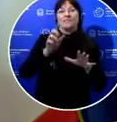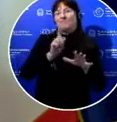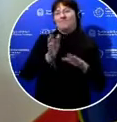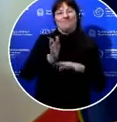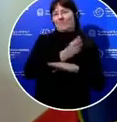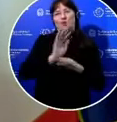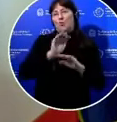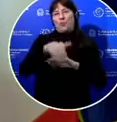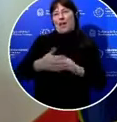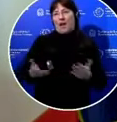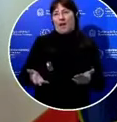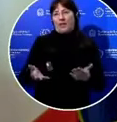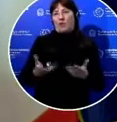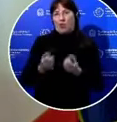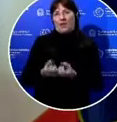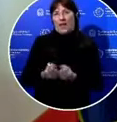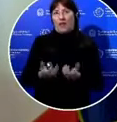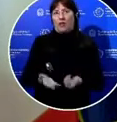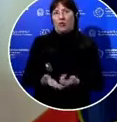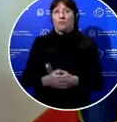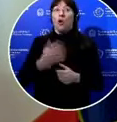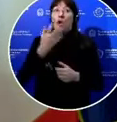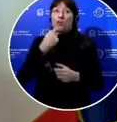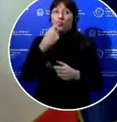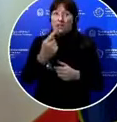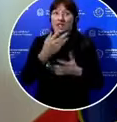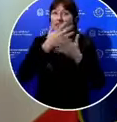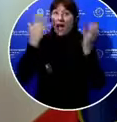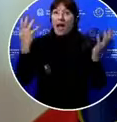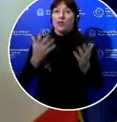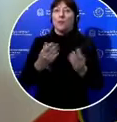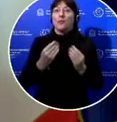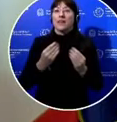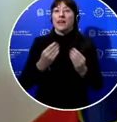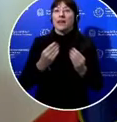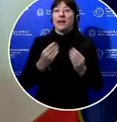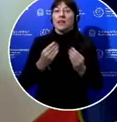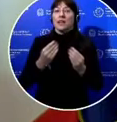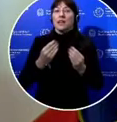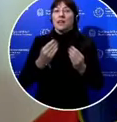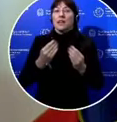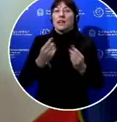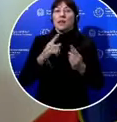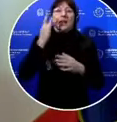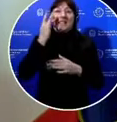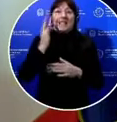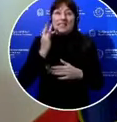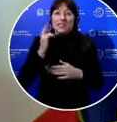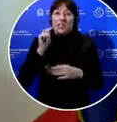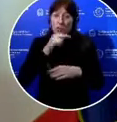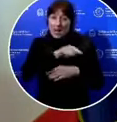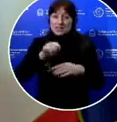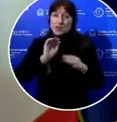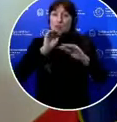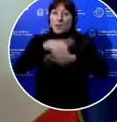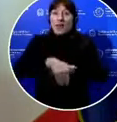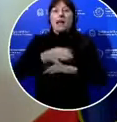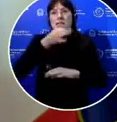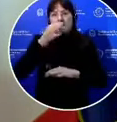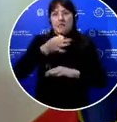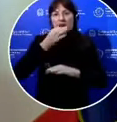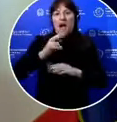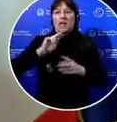Voglio dirlo perché credo che se sapremo superare questi rischi, sapremo anche dare delle